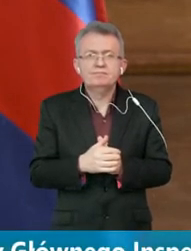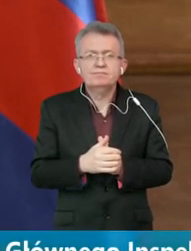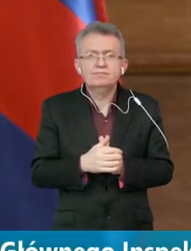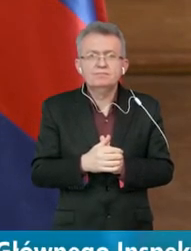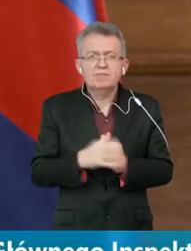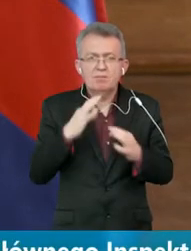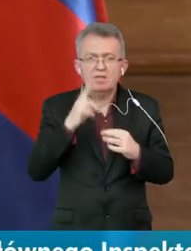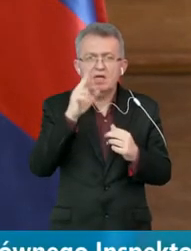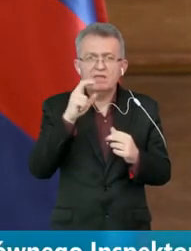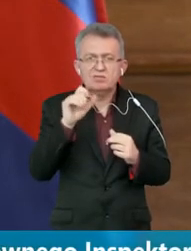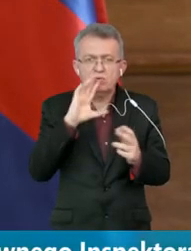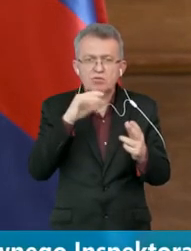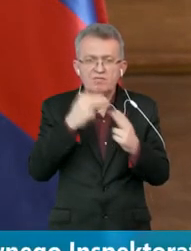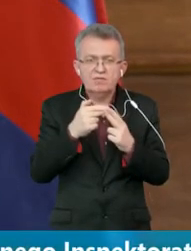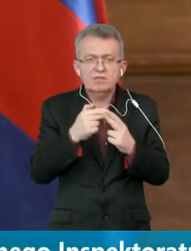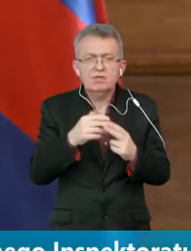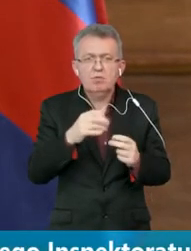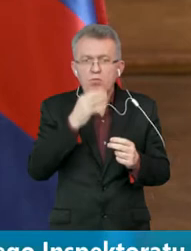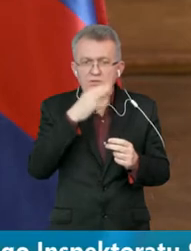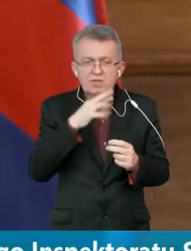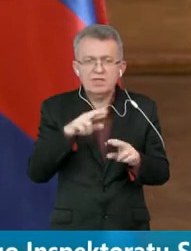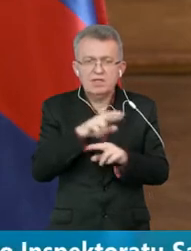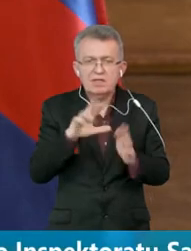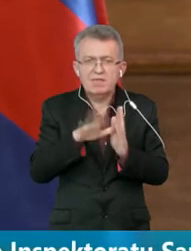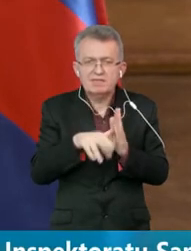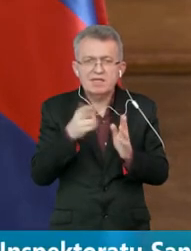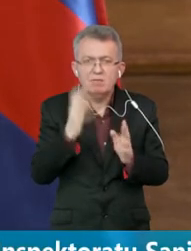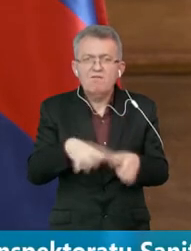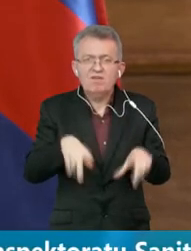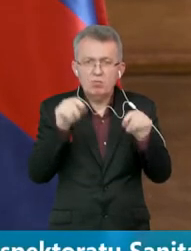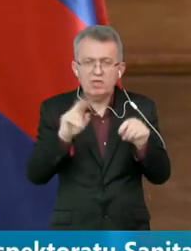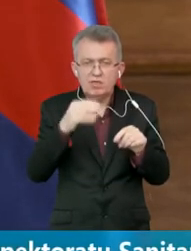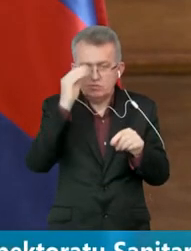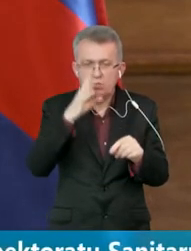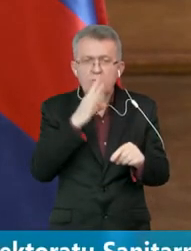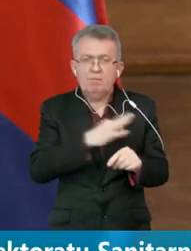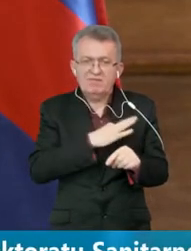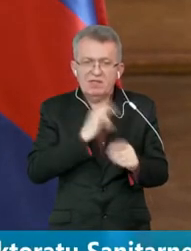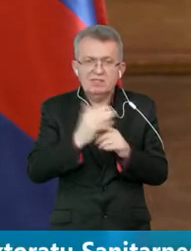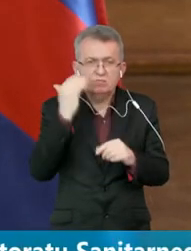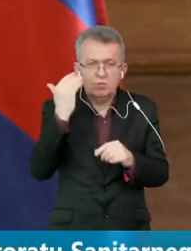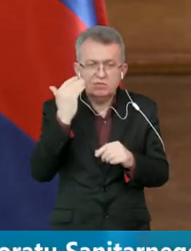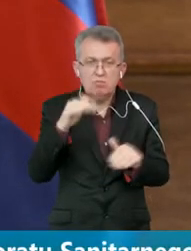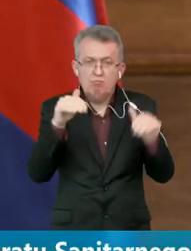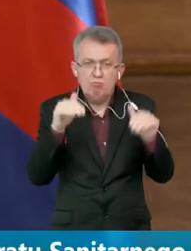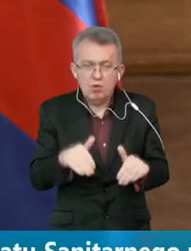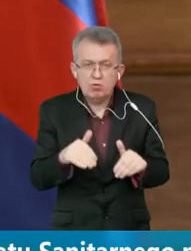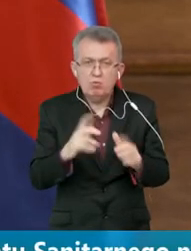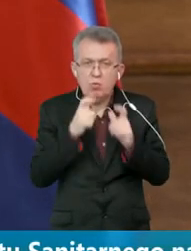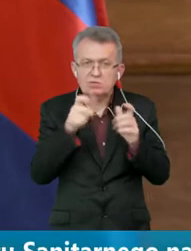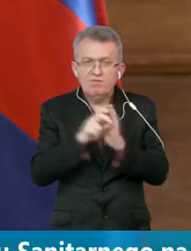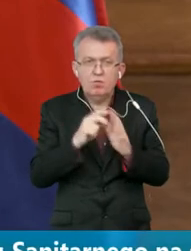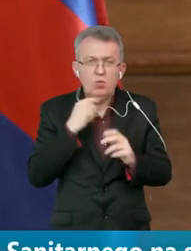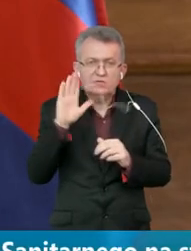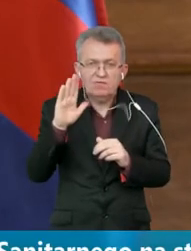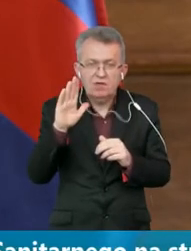Pani Katarzyna, proszę odpowiedzieć o Młodzieżowej Radzie Miejskiej. Kiedy będą wybory? Czy uczniowie szkół prywatnych i społecznych będą mogli wziąć udział w głosowaniu,